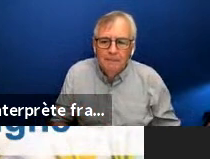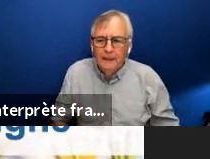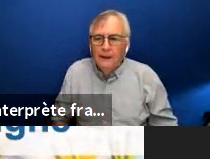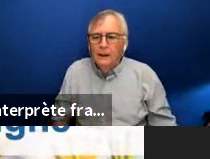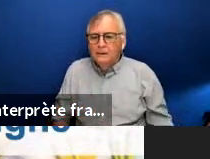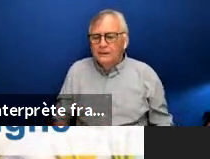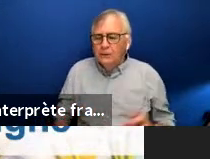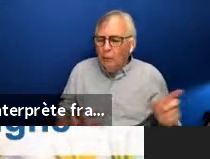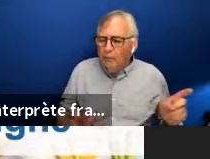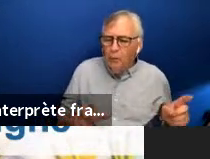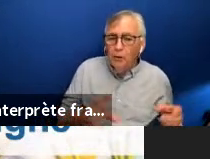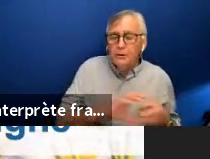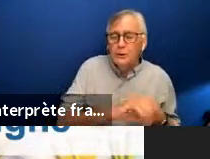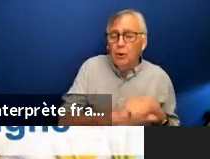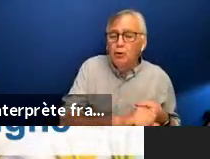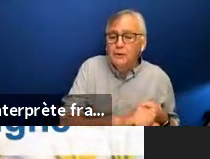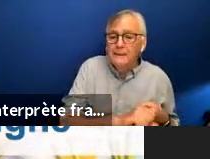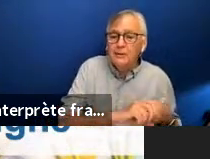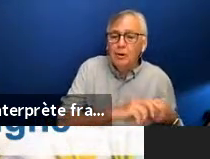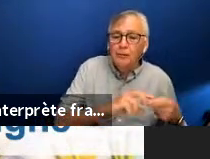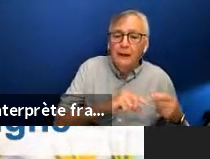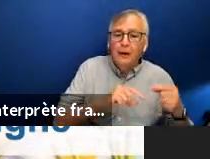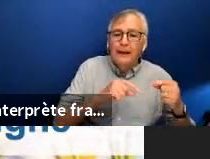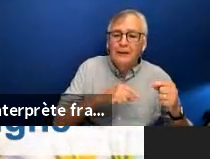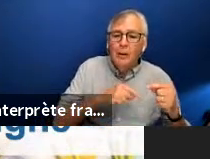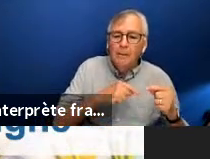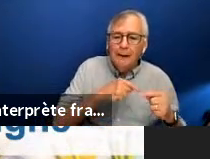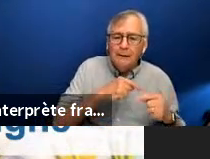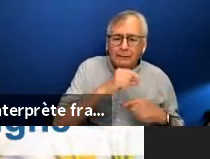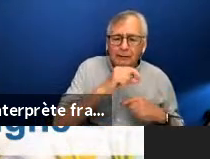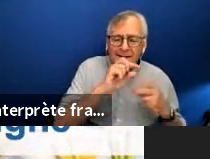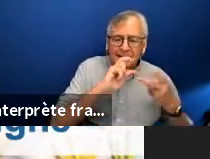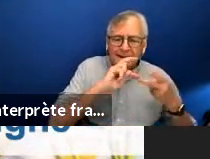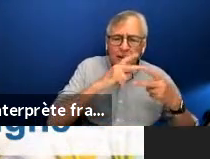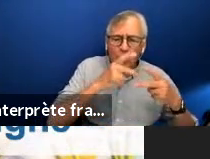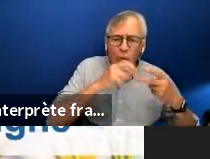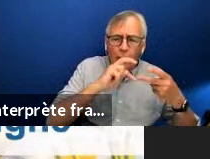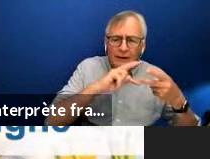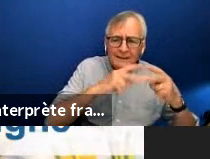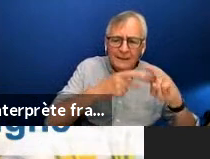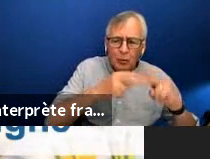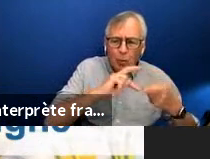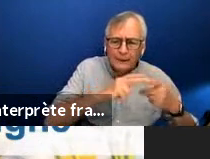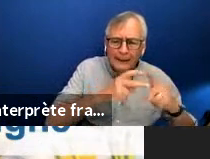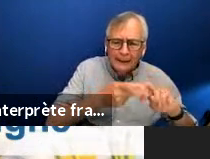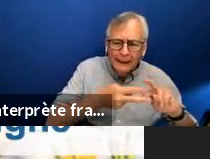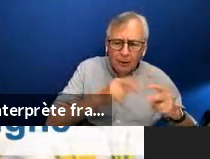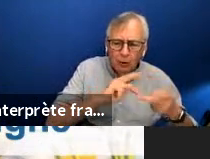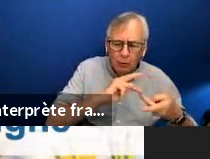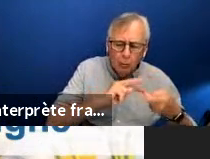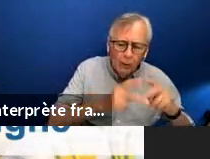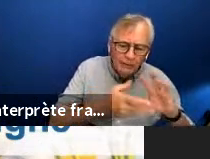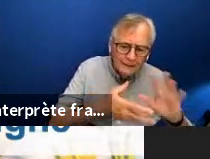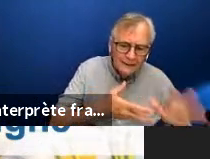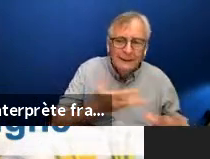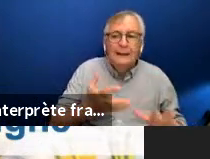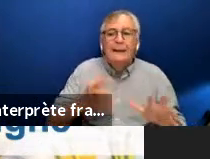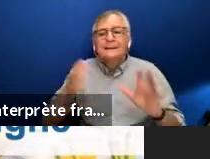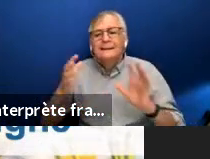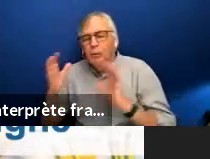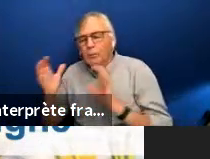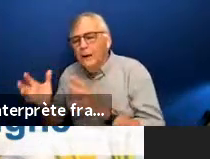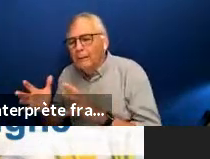langue. C'est un peu lorsqu'on utilise quelqu'un parle en français, dit un mot en français, un mot en anglais, un mot en